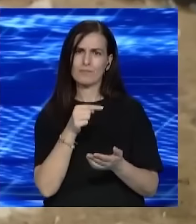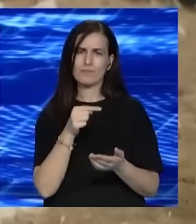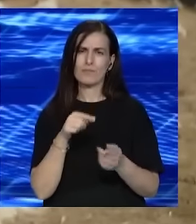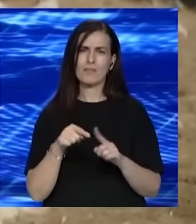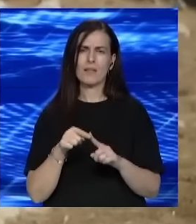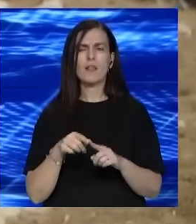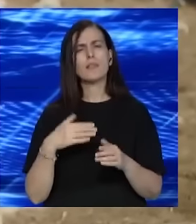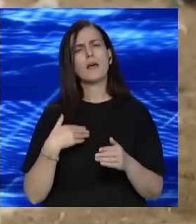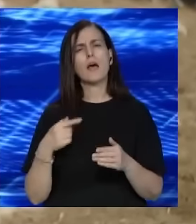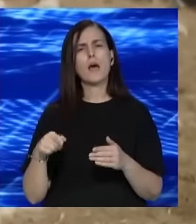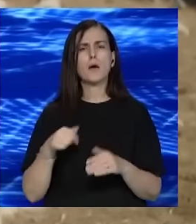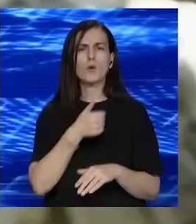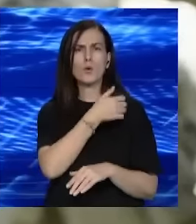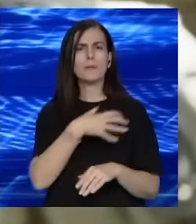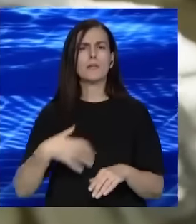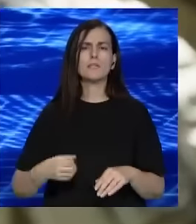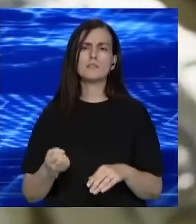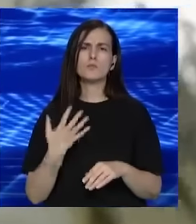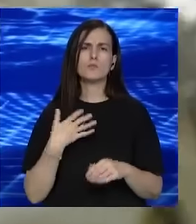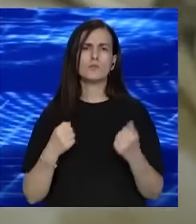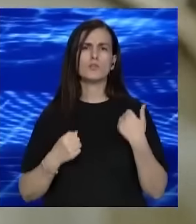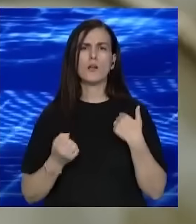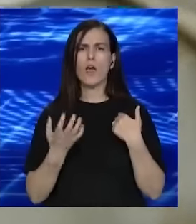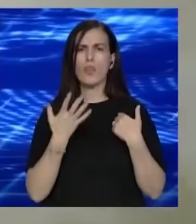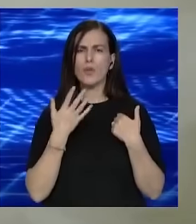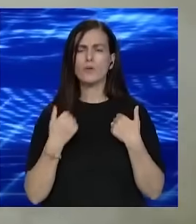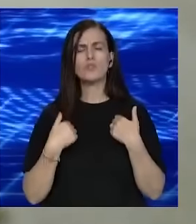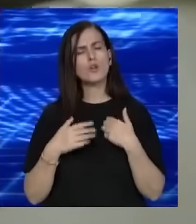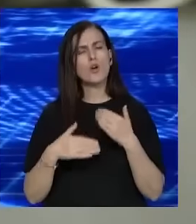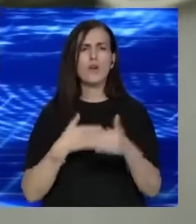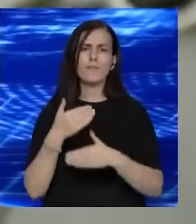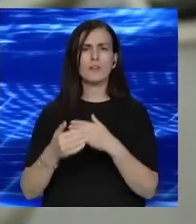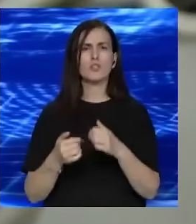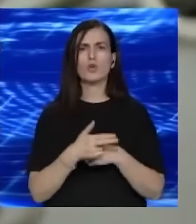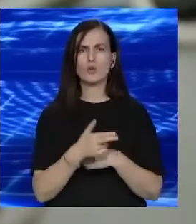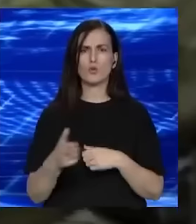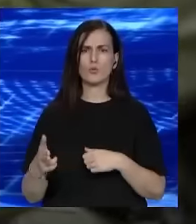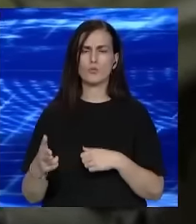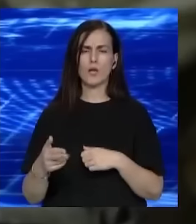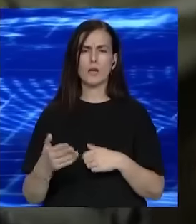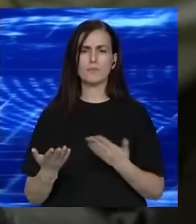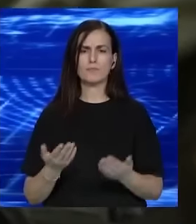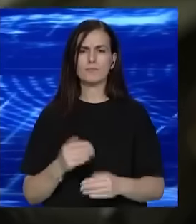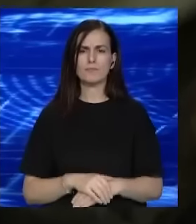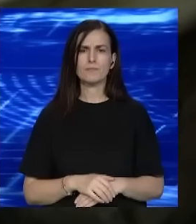siç pohoi edhe shefi i shtabit përgjithshëm të ushtrisë izraelite, Herzi Halevi, gjatë një takimi me ushtarë në terren.